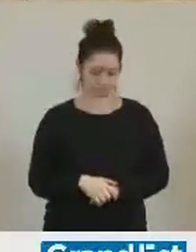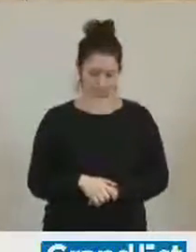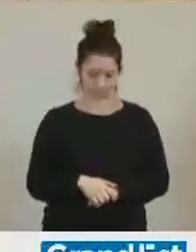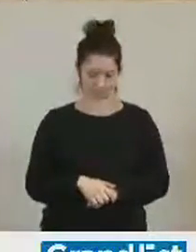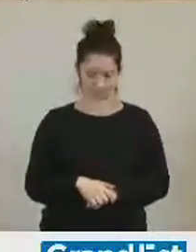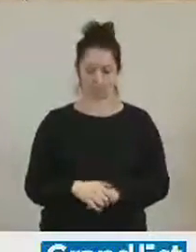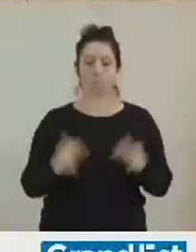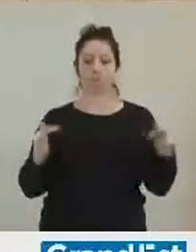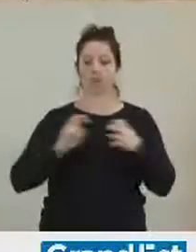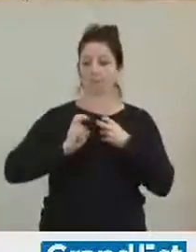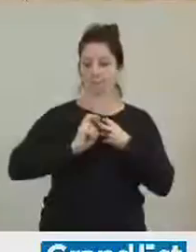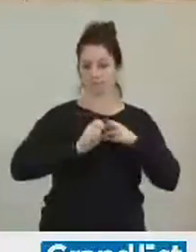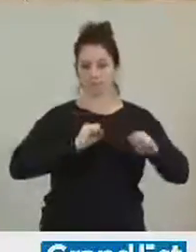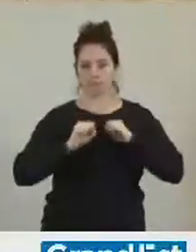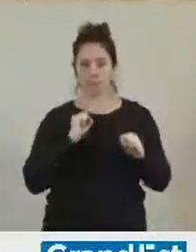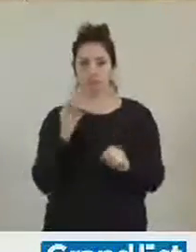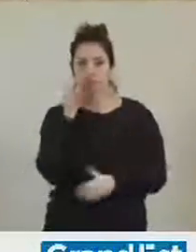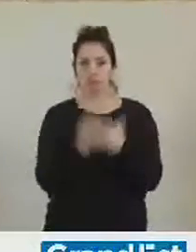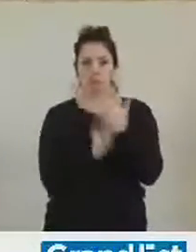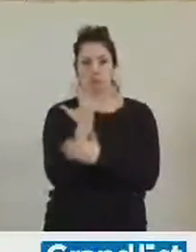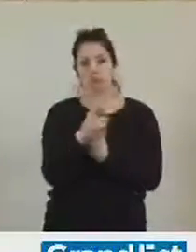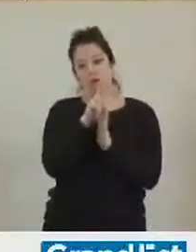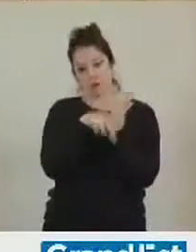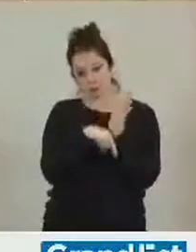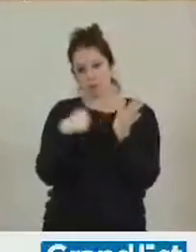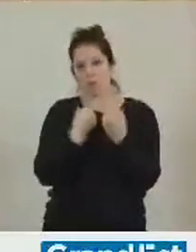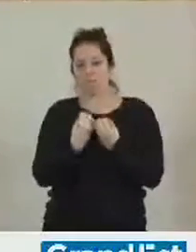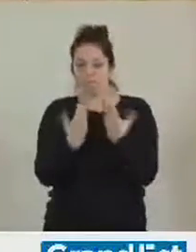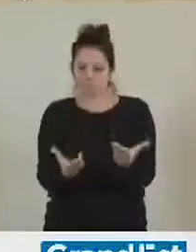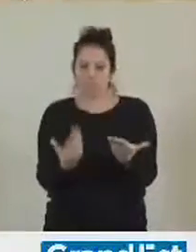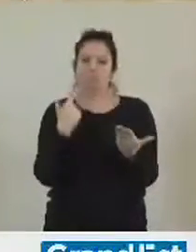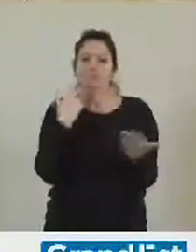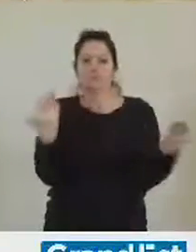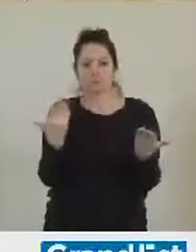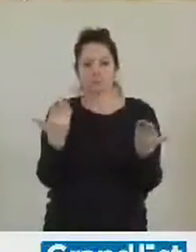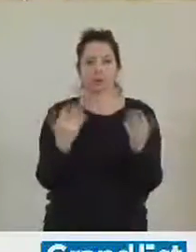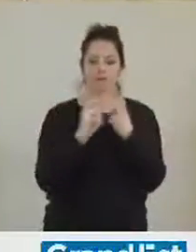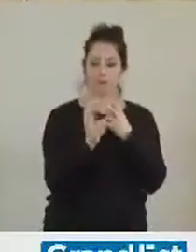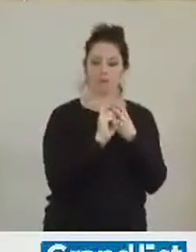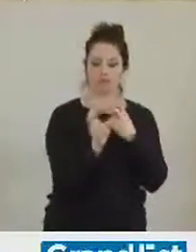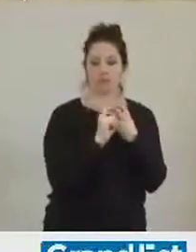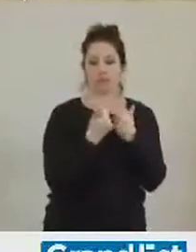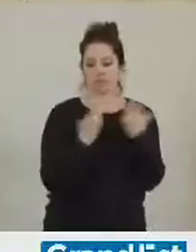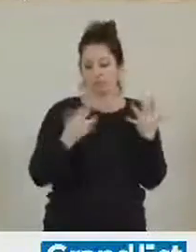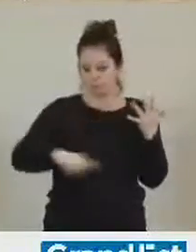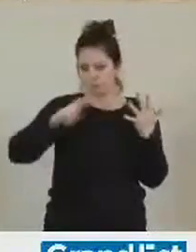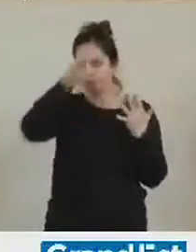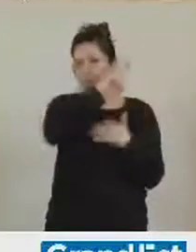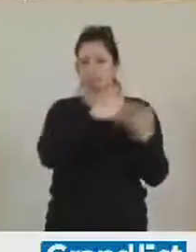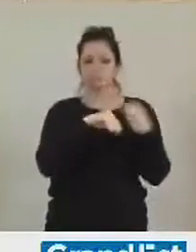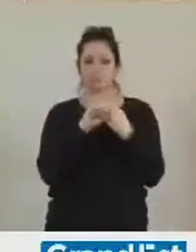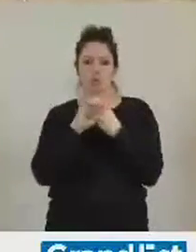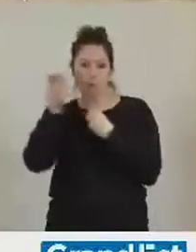nouveau règlement vous est proposé en vue du déploiement de cette aide. C'est les mobilités transfrontalières, européennes ou internationales,